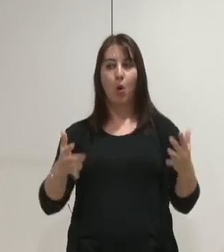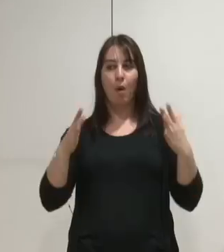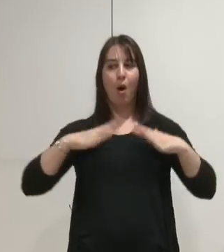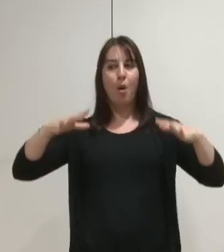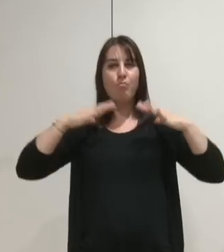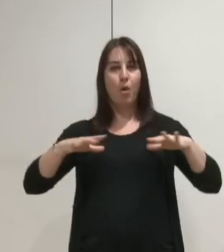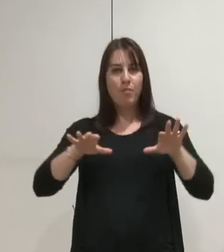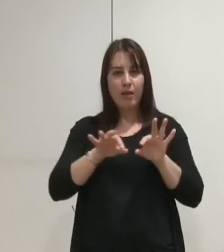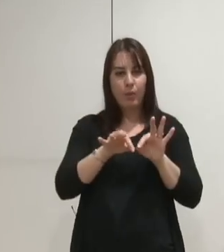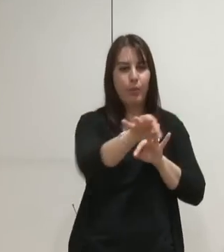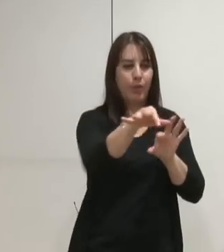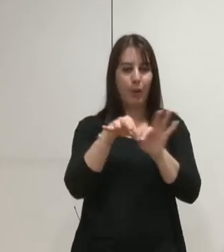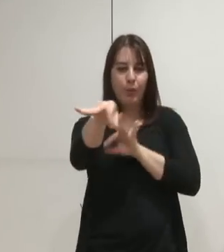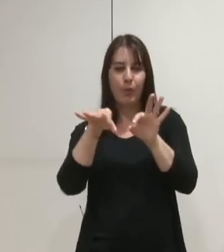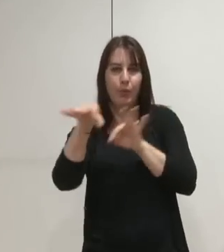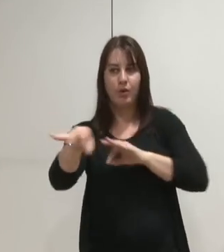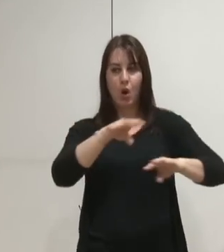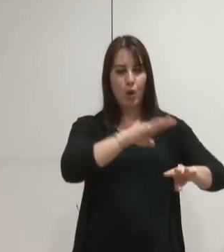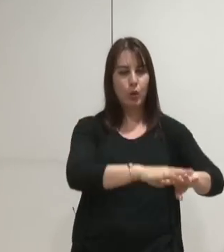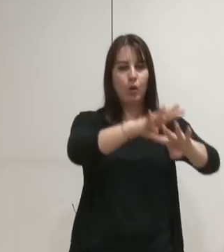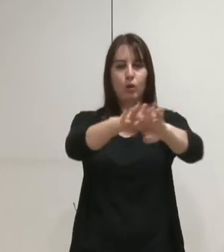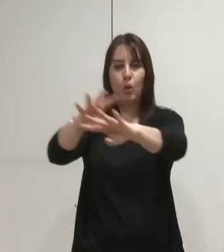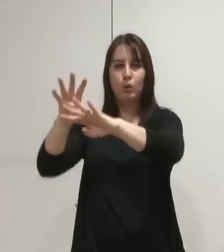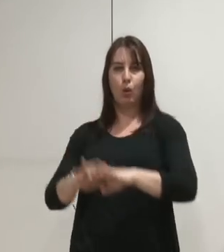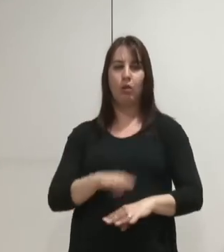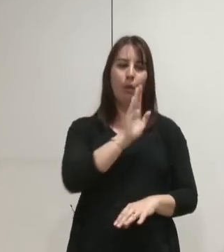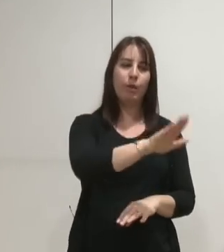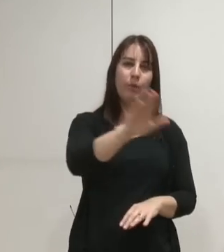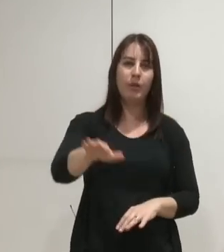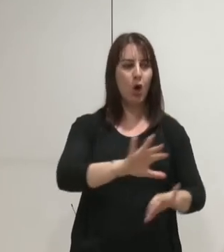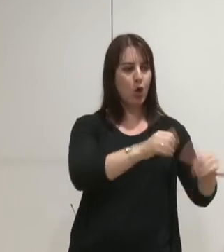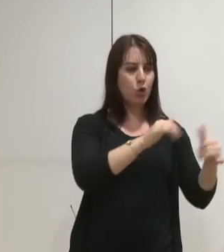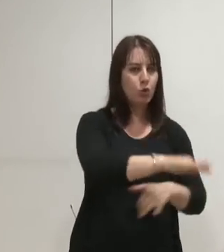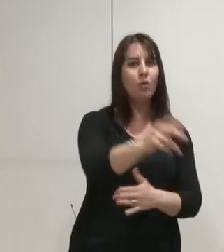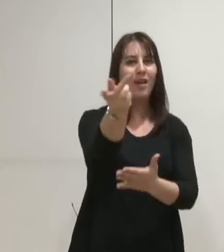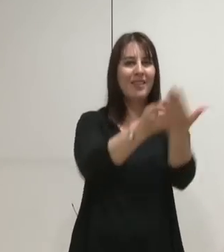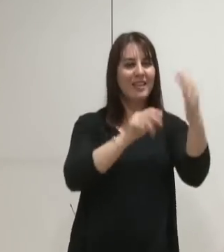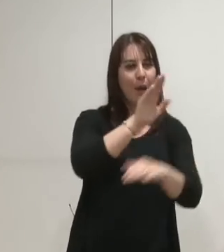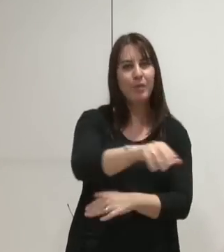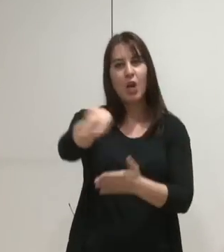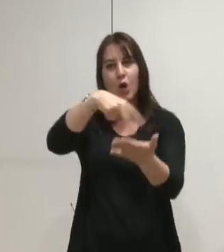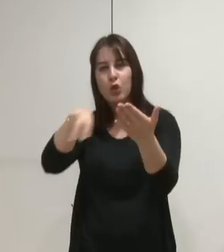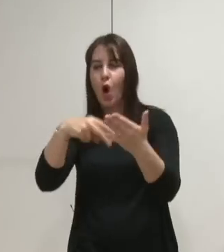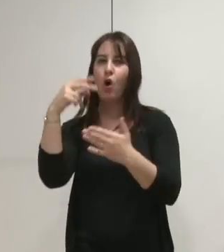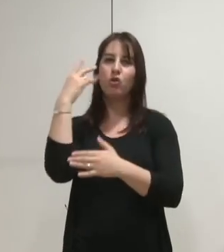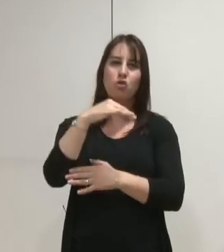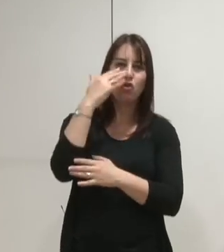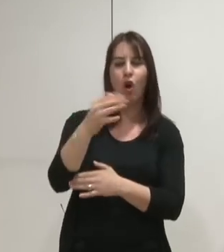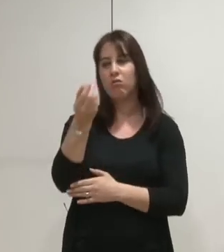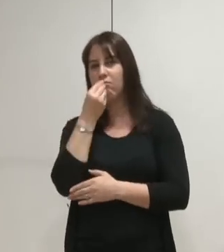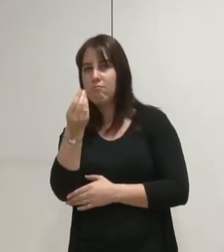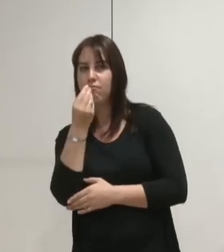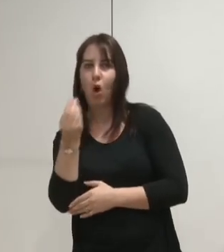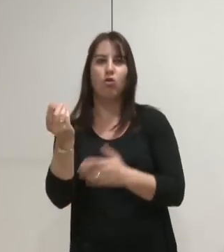évoquées et des zones euh de différentes natures zones à jouer zones à dessiner à chanter à danser à projeter à manger